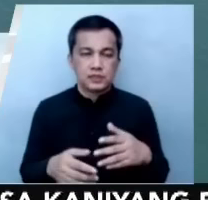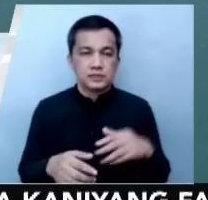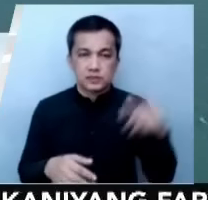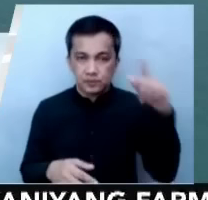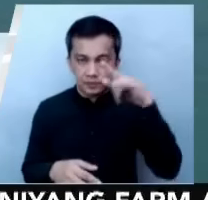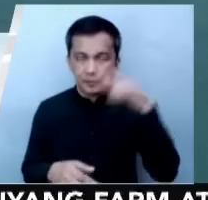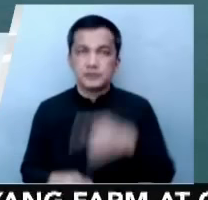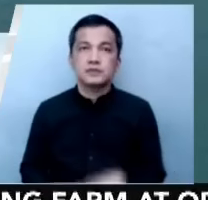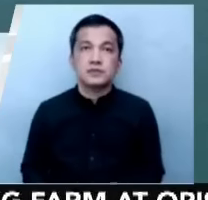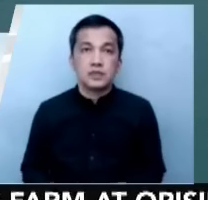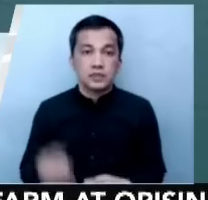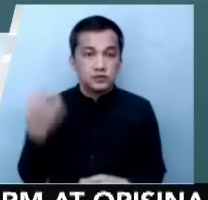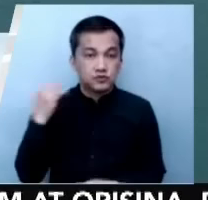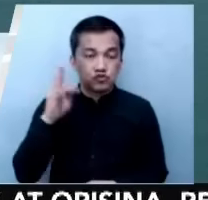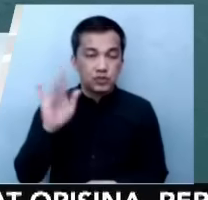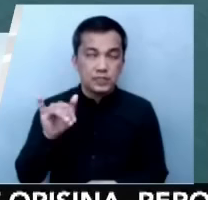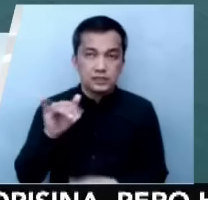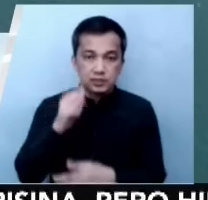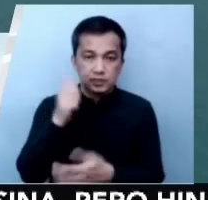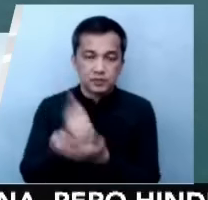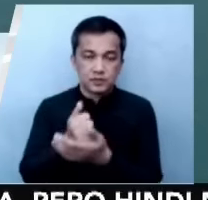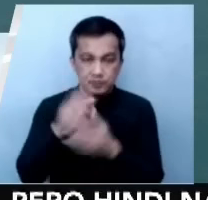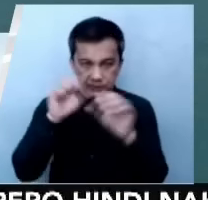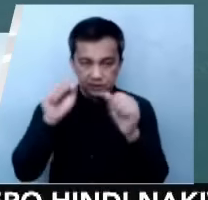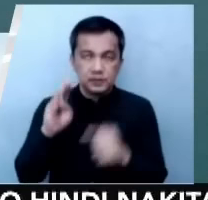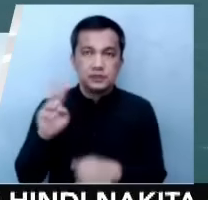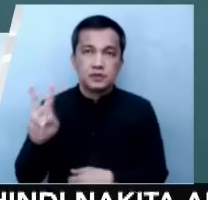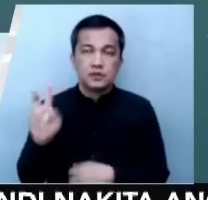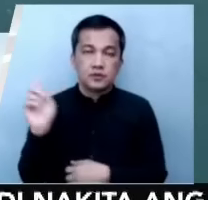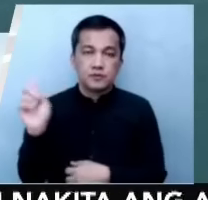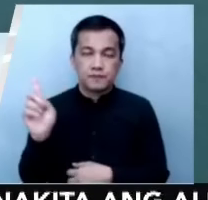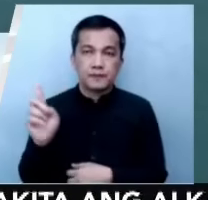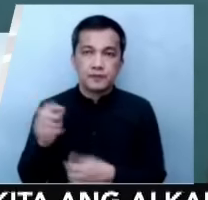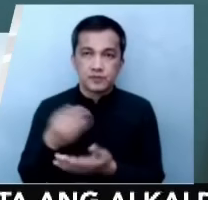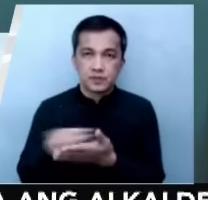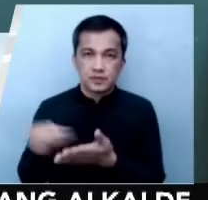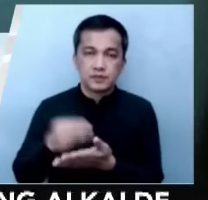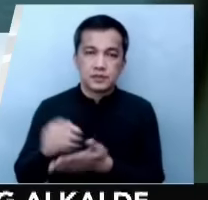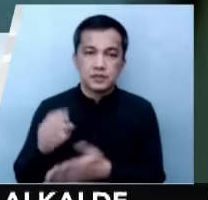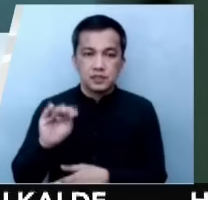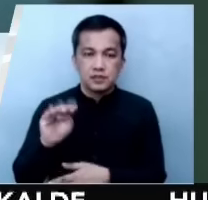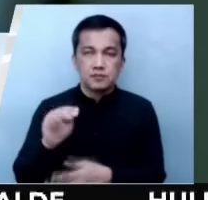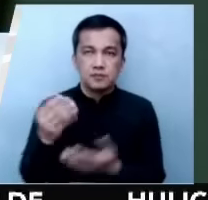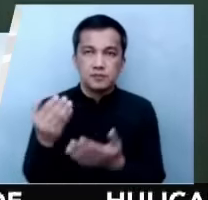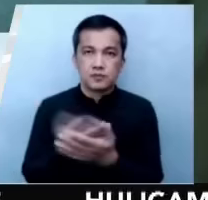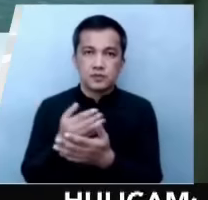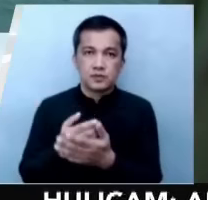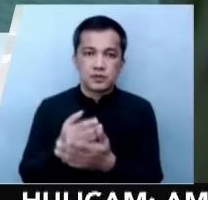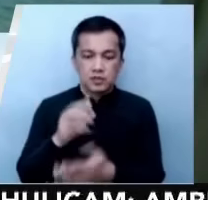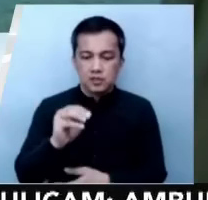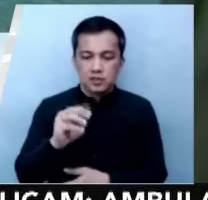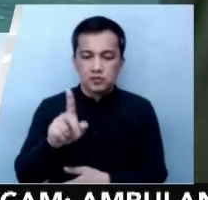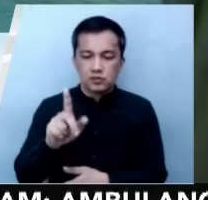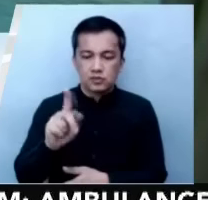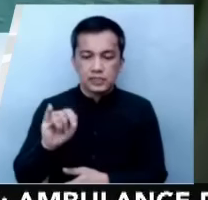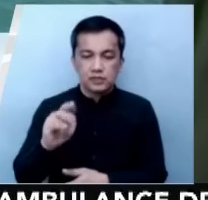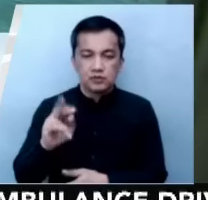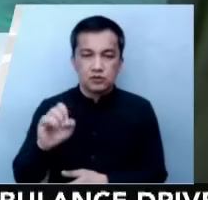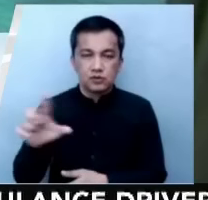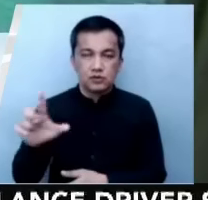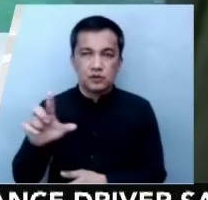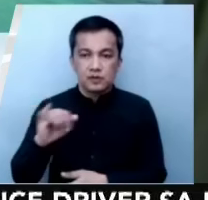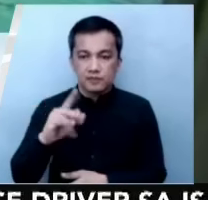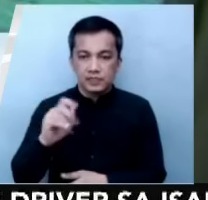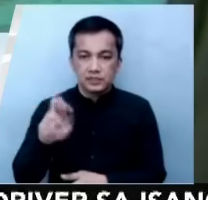Hulyo, inaprubahan ni Pangulong Bongbong Marcos ang pagbili ng 14 na bagong multi-role fighter jets. Ayon sa source ng GMA